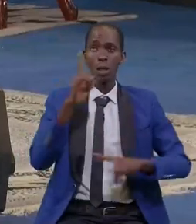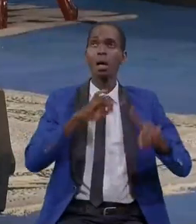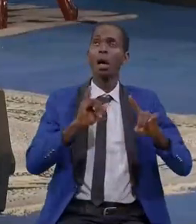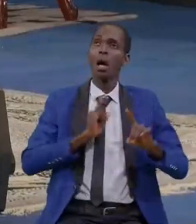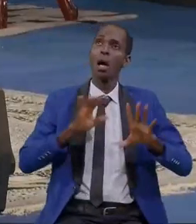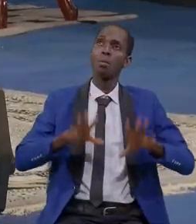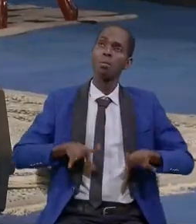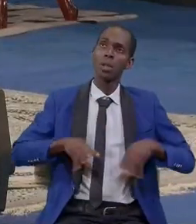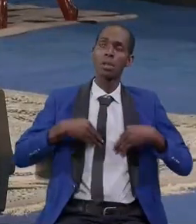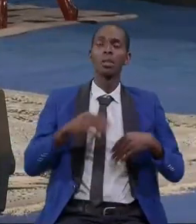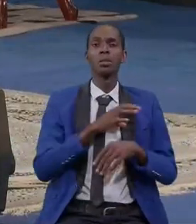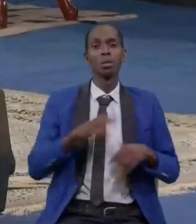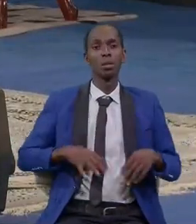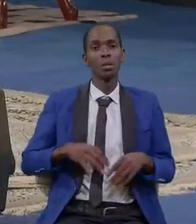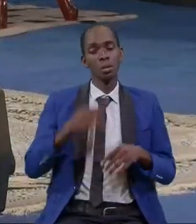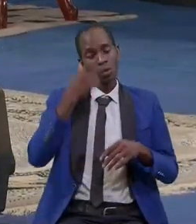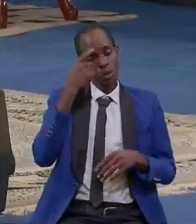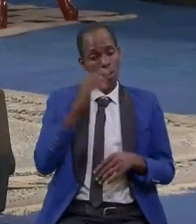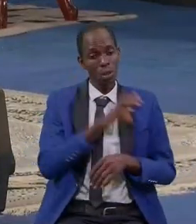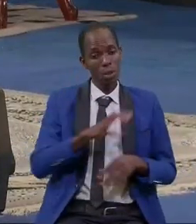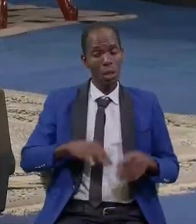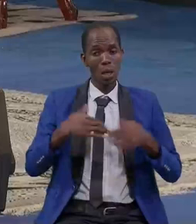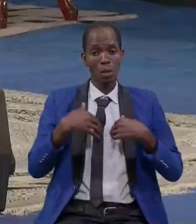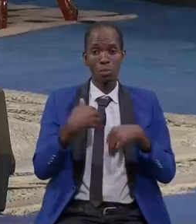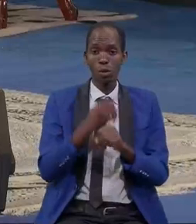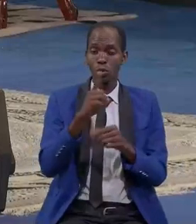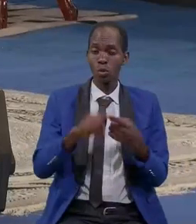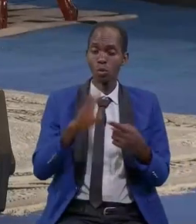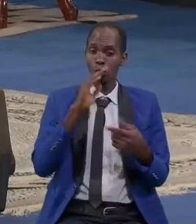venu faire de vous une nouvelle créature.